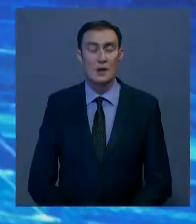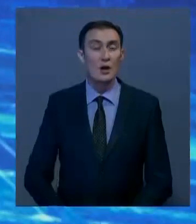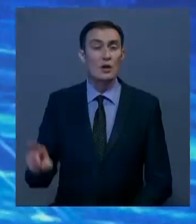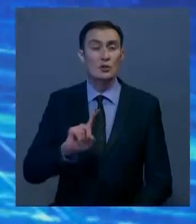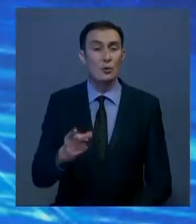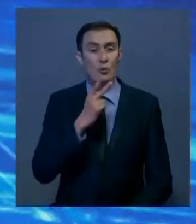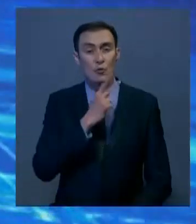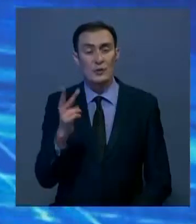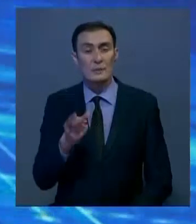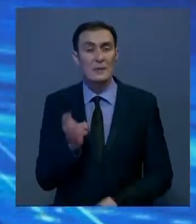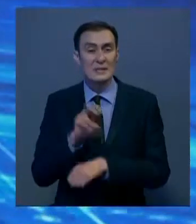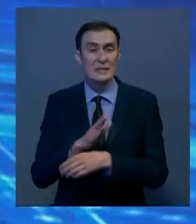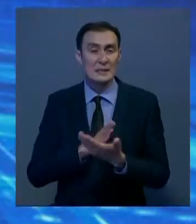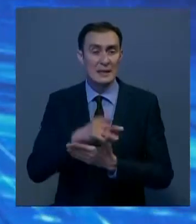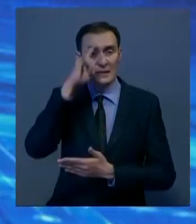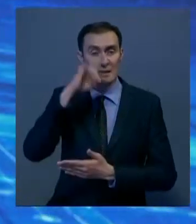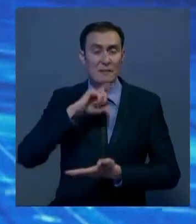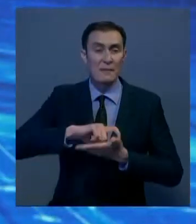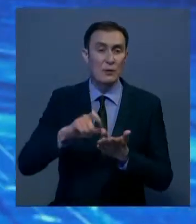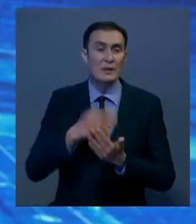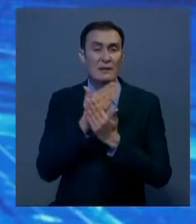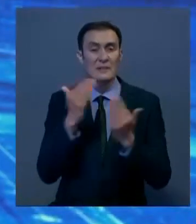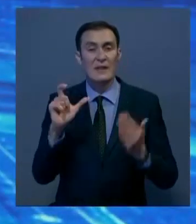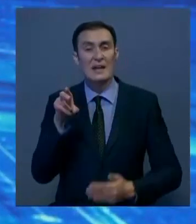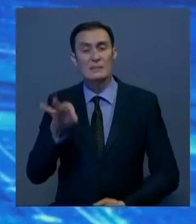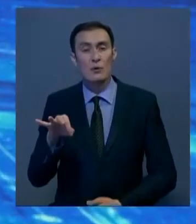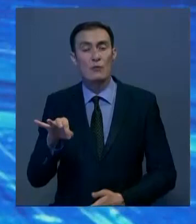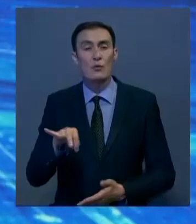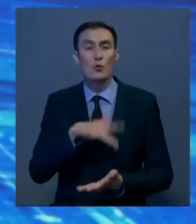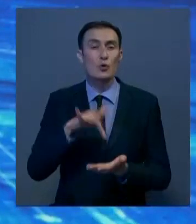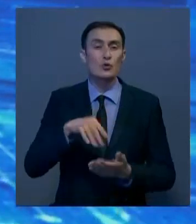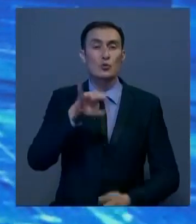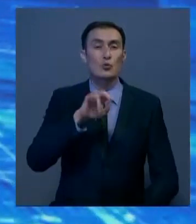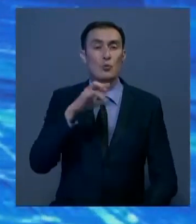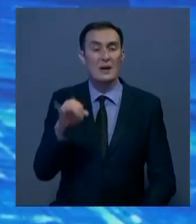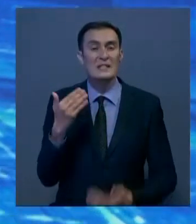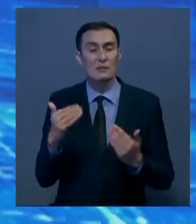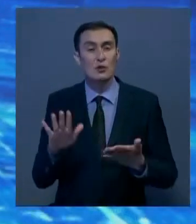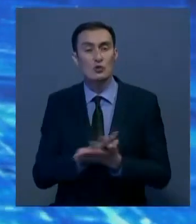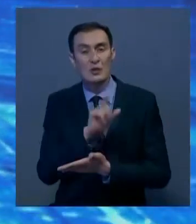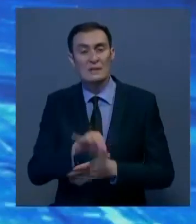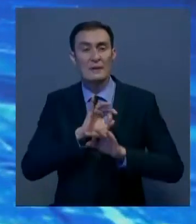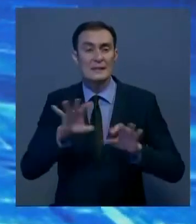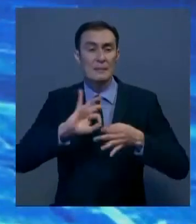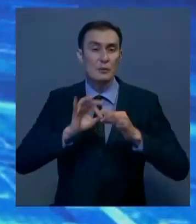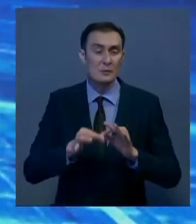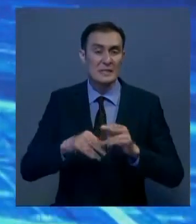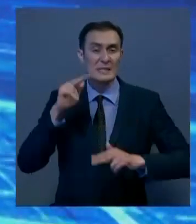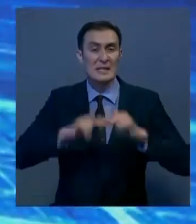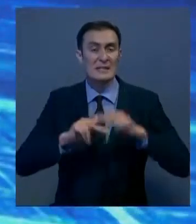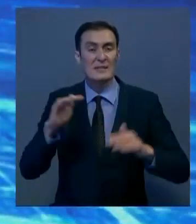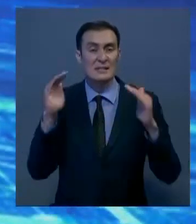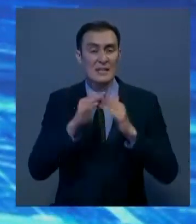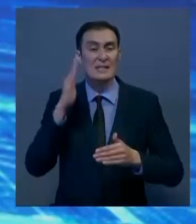Что увидят посетители казахстанского павильона на предстоящей выставке «Экспо» в Дубае? Сегодня журналистам впервые рассказали подробности. Строительство